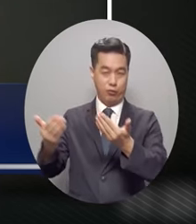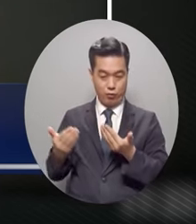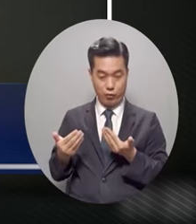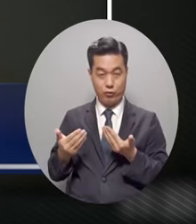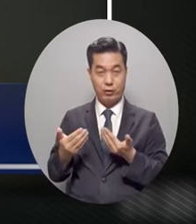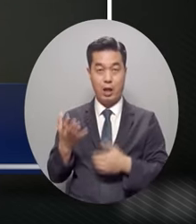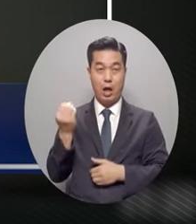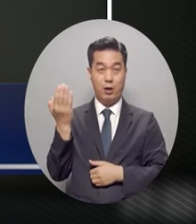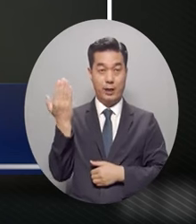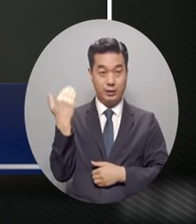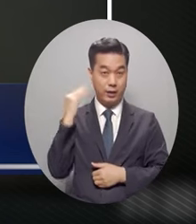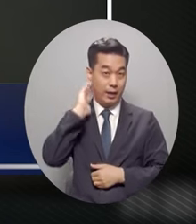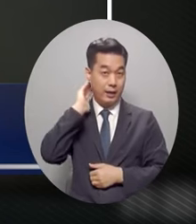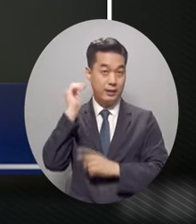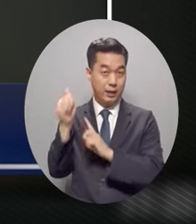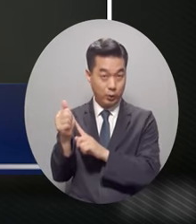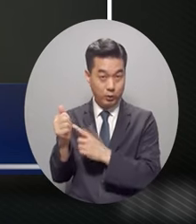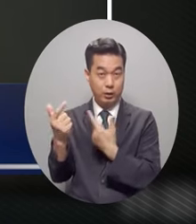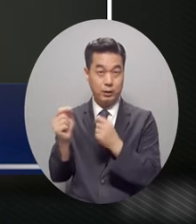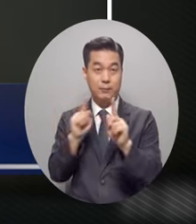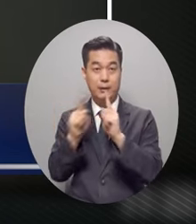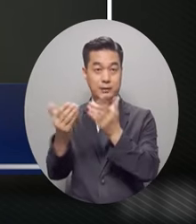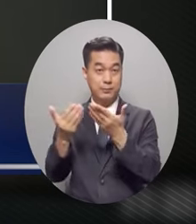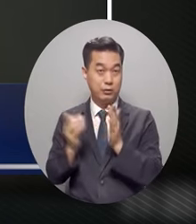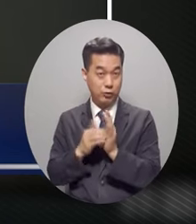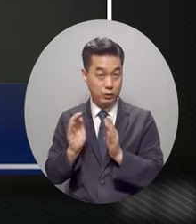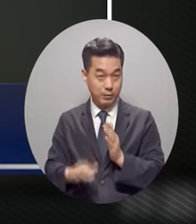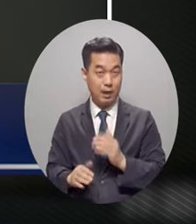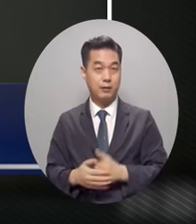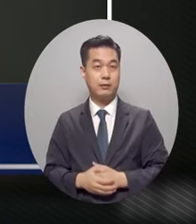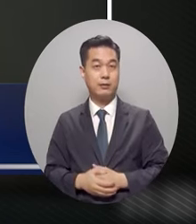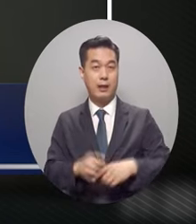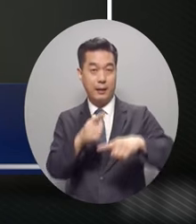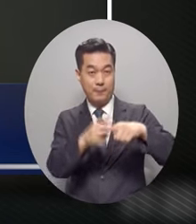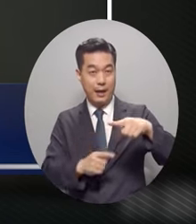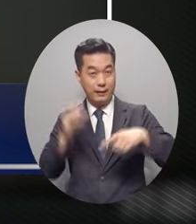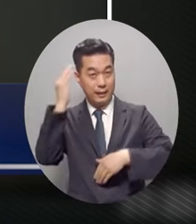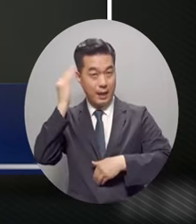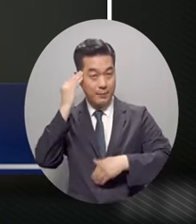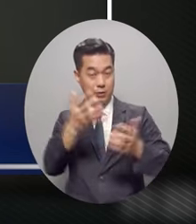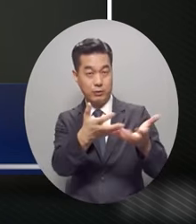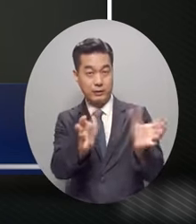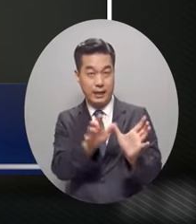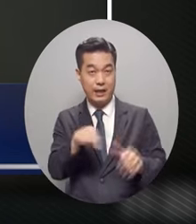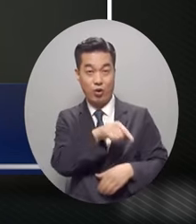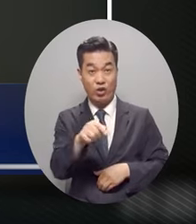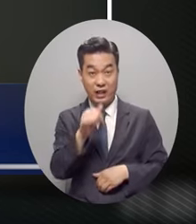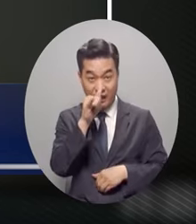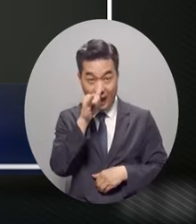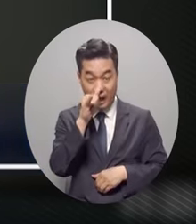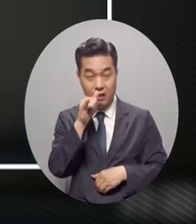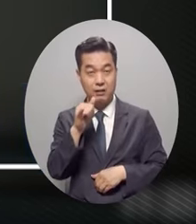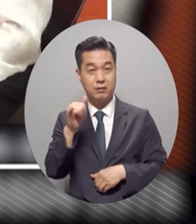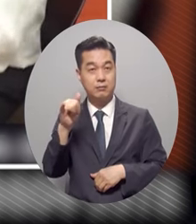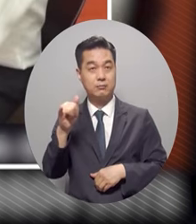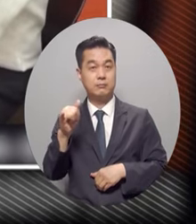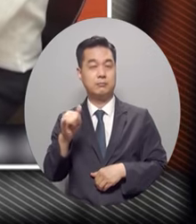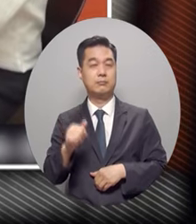전에 그 대통령도 그런 말씀을 하셨지만 반대한민국 세력들이 있다고 압력을 하고